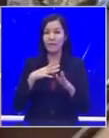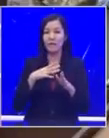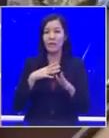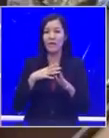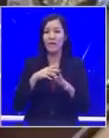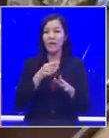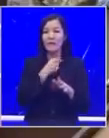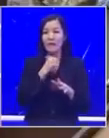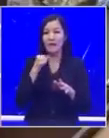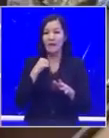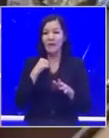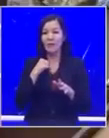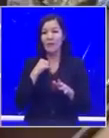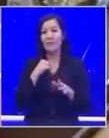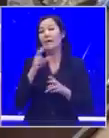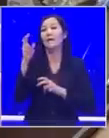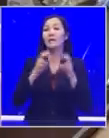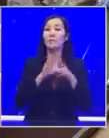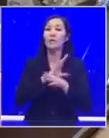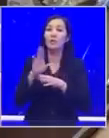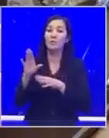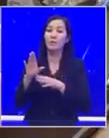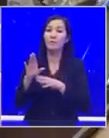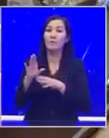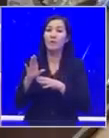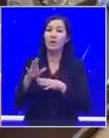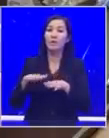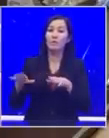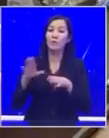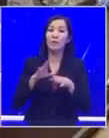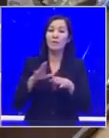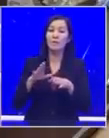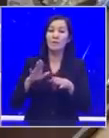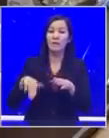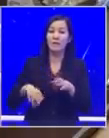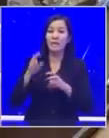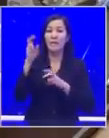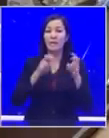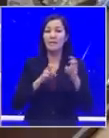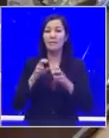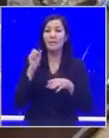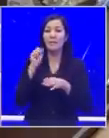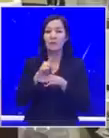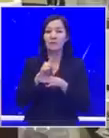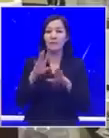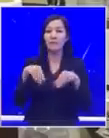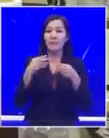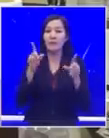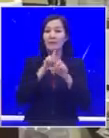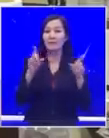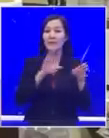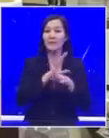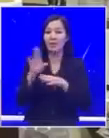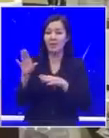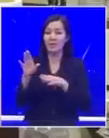Талғар ауданындағы негізгі кәсіпорынға жібереміз. Өнім сол аймаққа жөнелтілгеннен соң кәсіпорын арнайы тапсырыс берген нысандарға